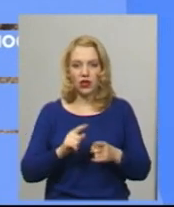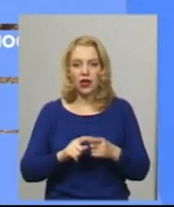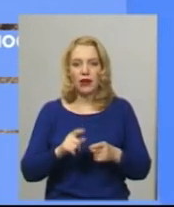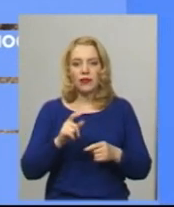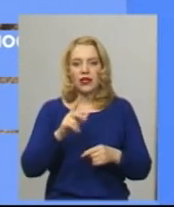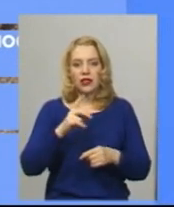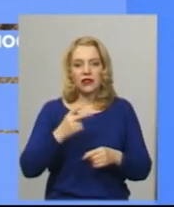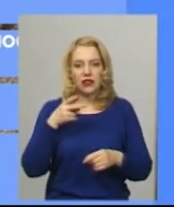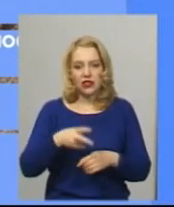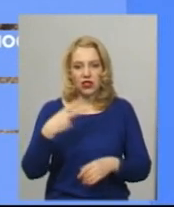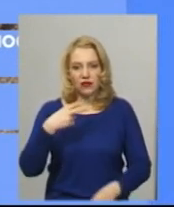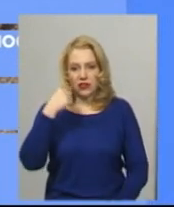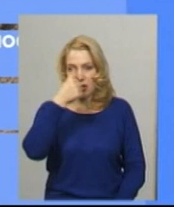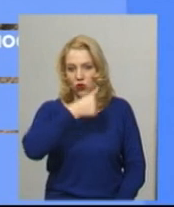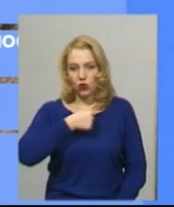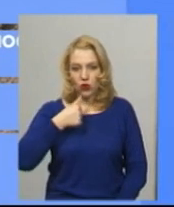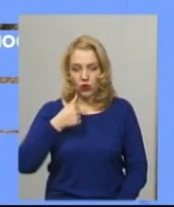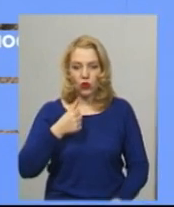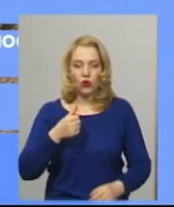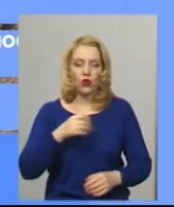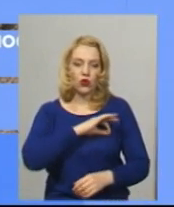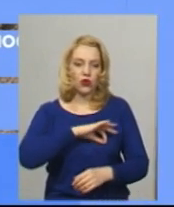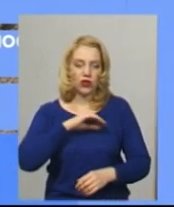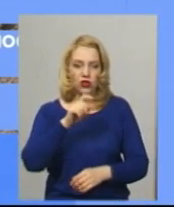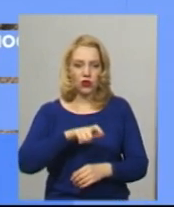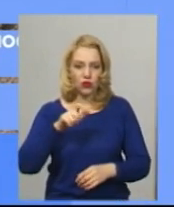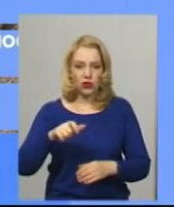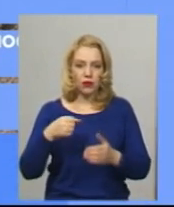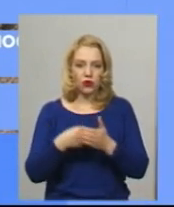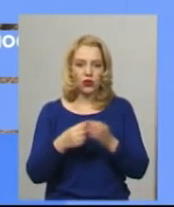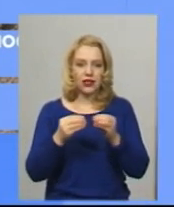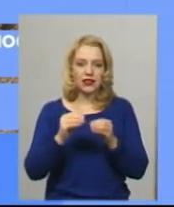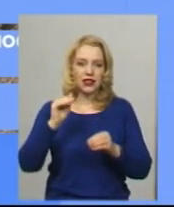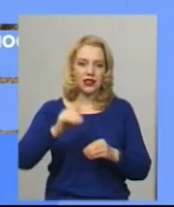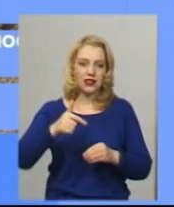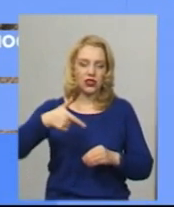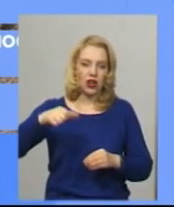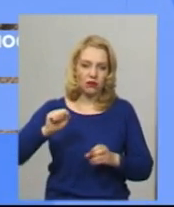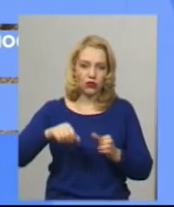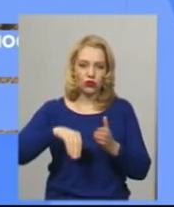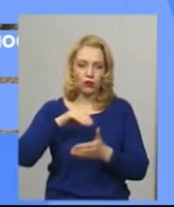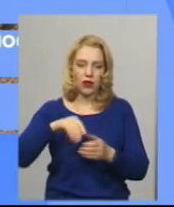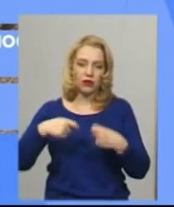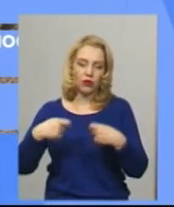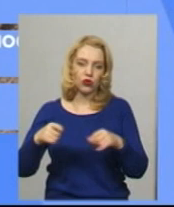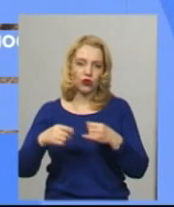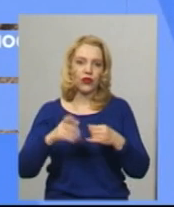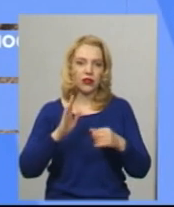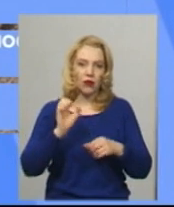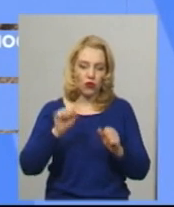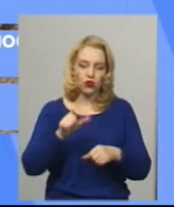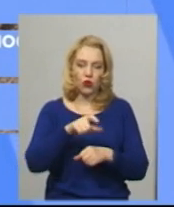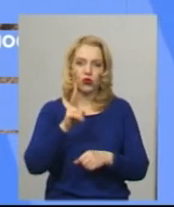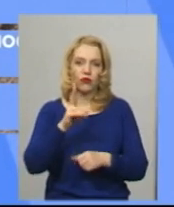руки. Із 2024 року – юридичні особи до 10 тисяч гектарів. Продавати ділянки зможуть пайовики, а